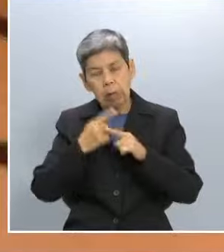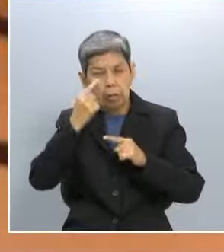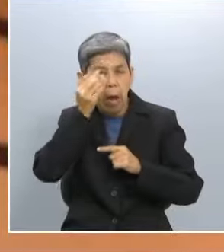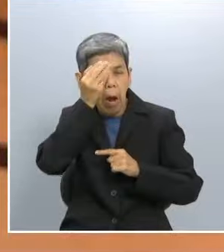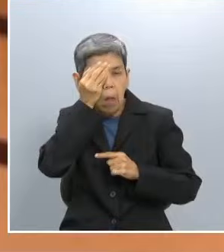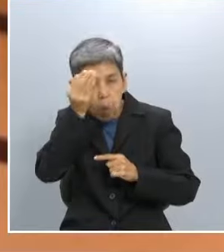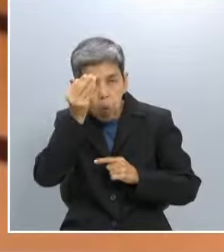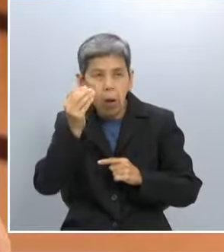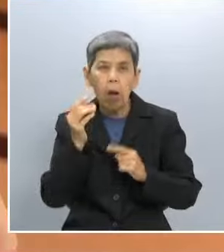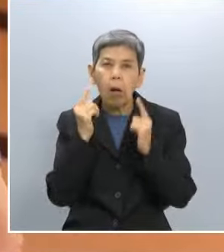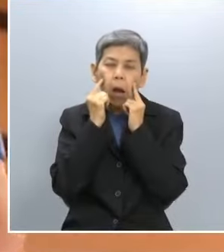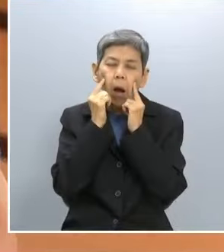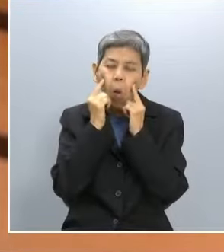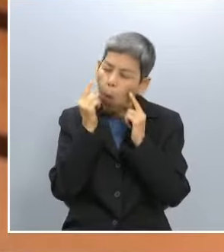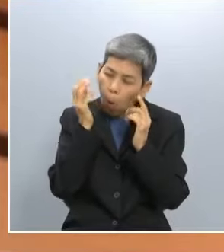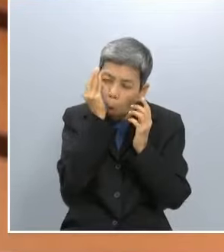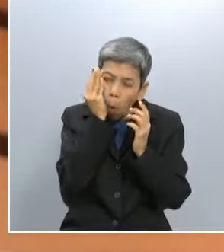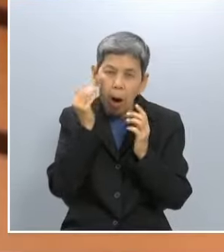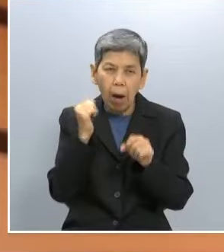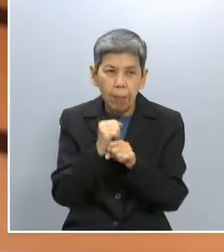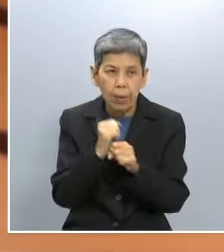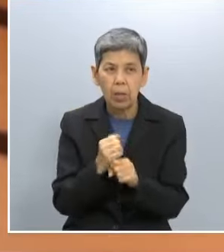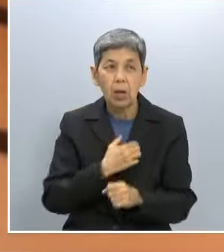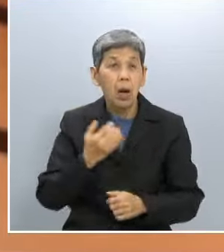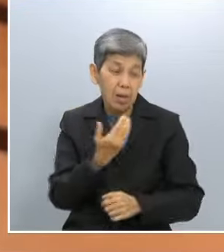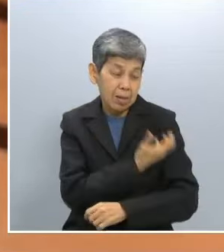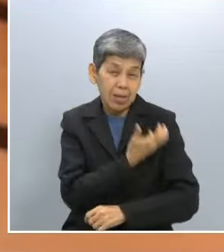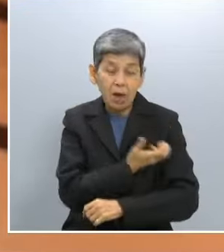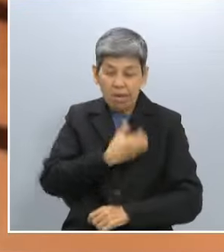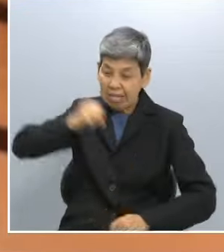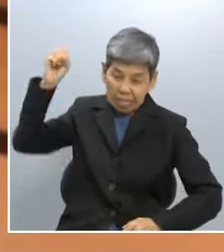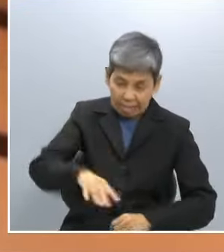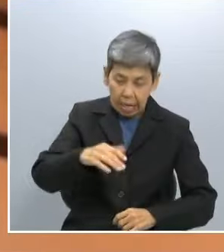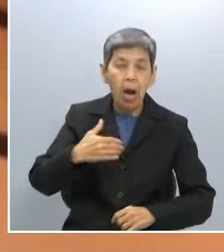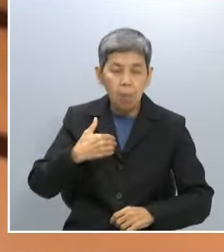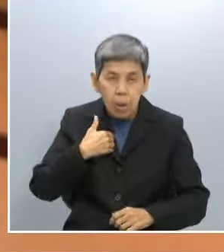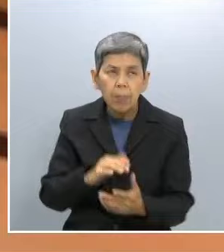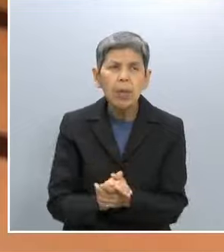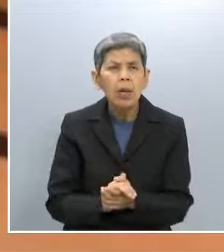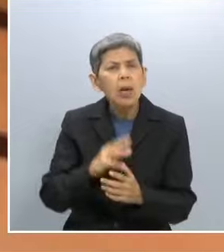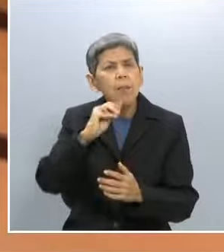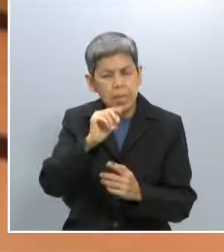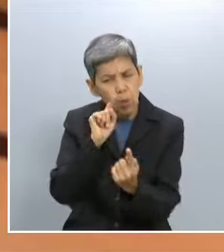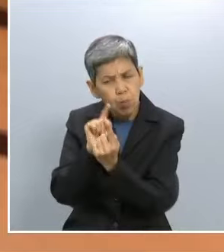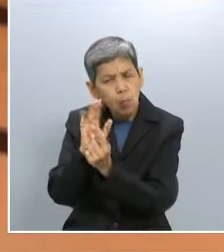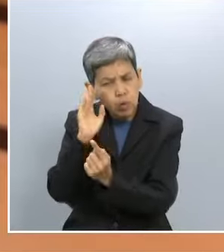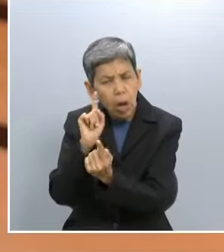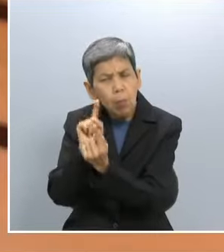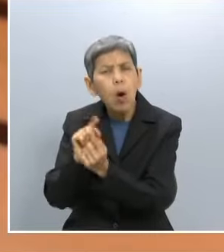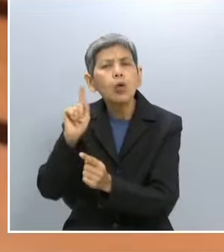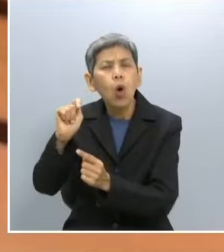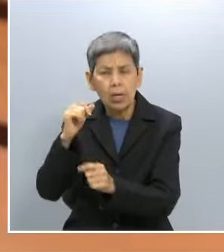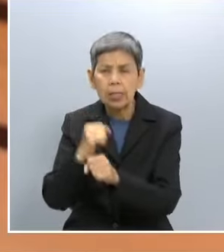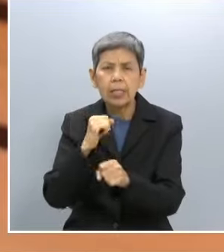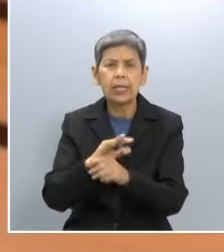ดแล้วใบหน้าก็ช้ำรวมทั้งเอามือถือไอโฟนไปทุบทิ้งด้วยตัวมิ้นบอกว่ารู้จักกับทอยเพราะว่าทอยเคยเป็น